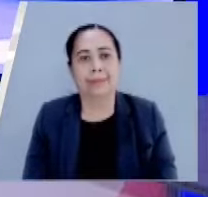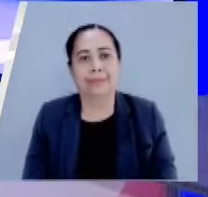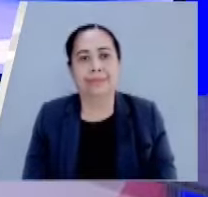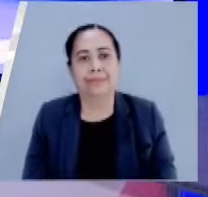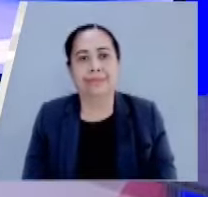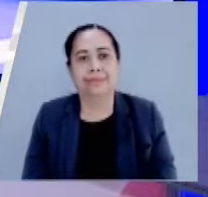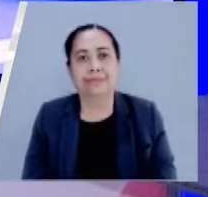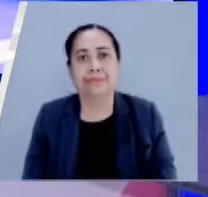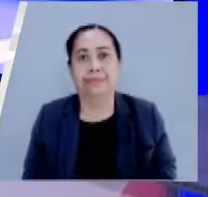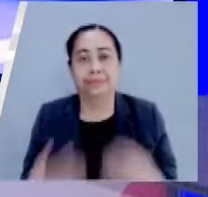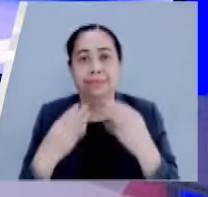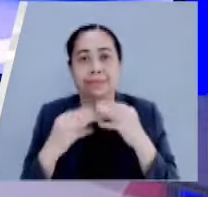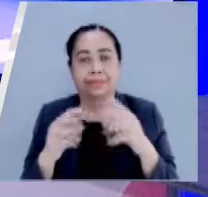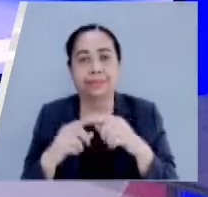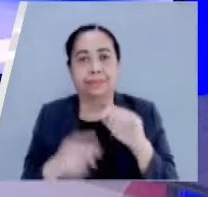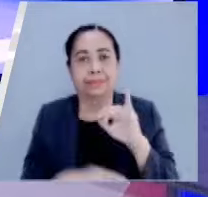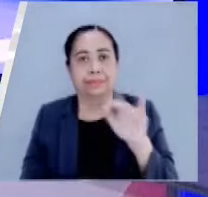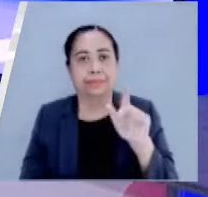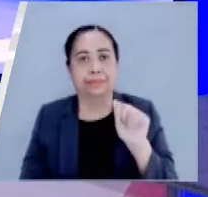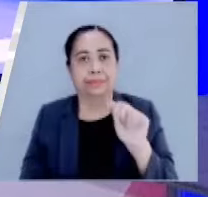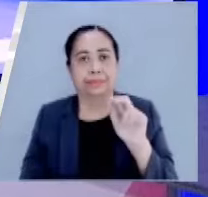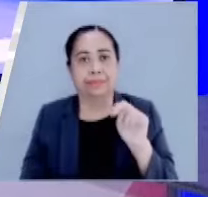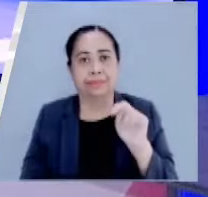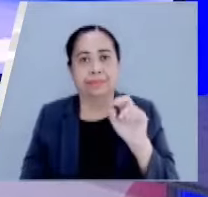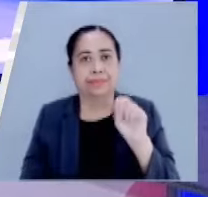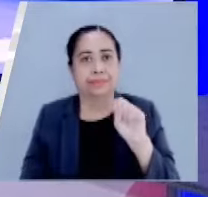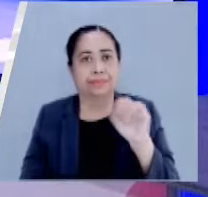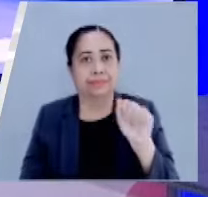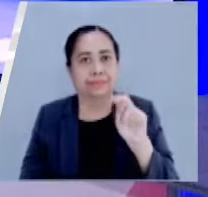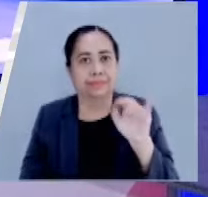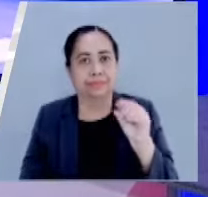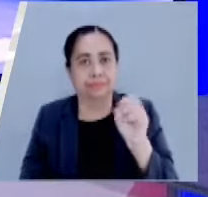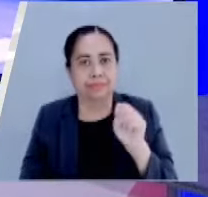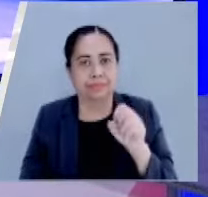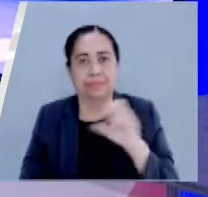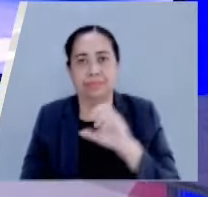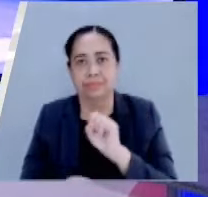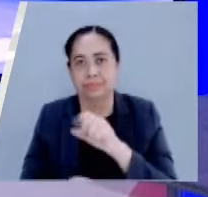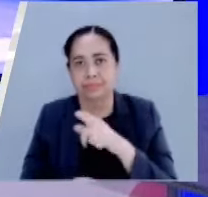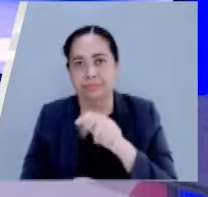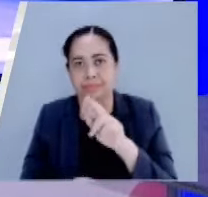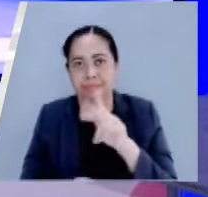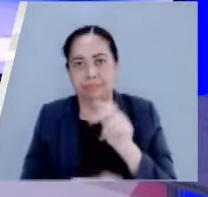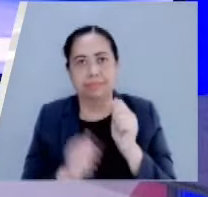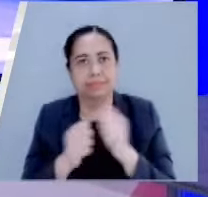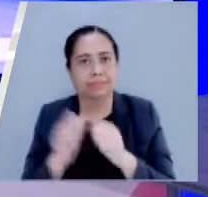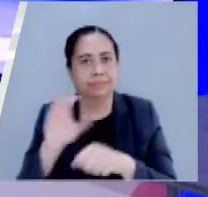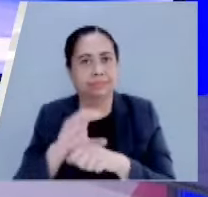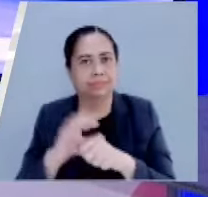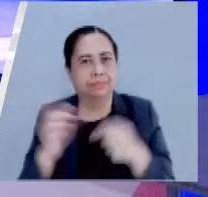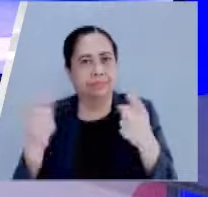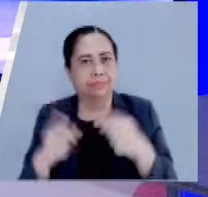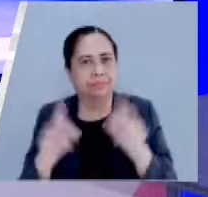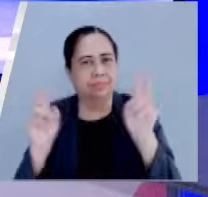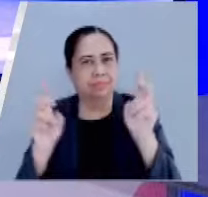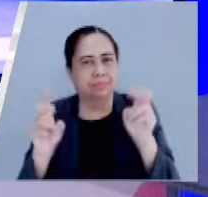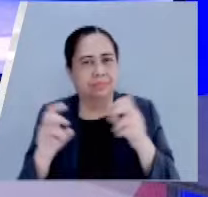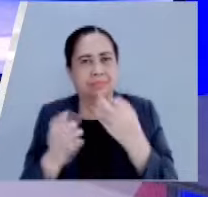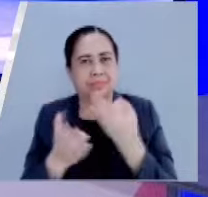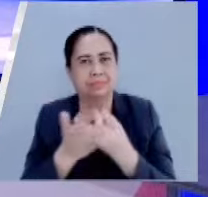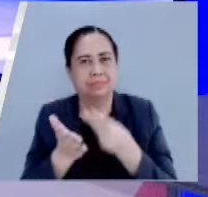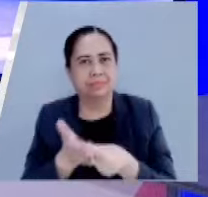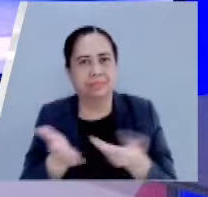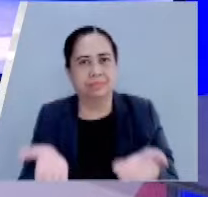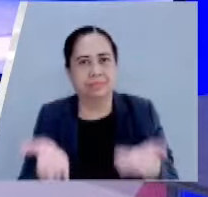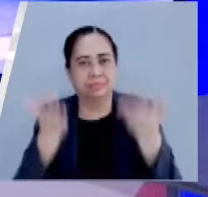May pahayag na si Julian San Jose ang sparkle pati ang pamunuan ng simbahan kung saan ginanap ang controversial na fundraiser. May